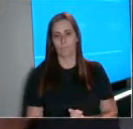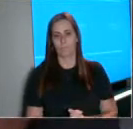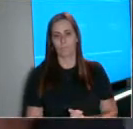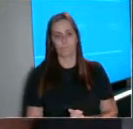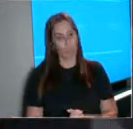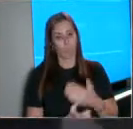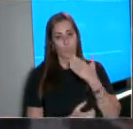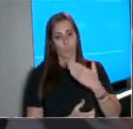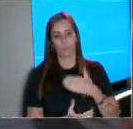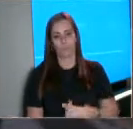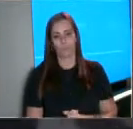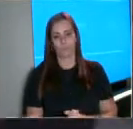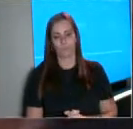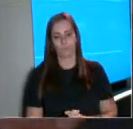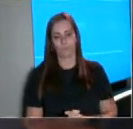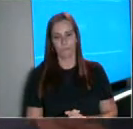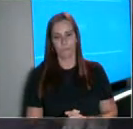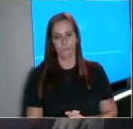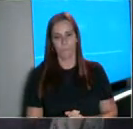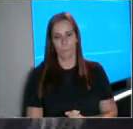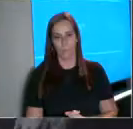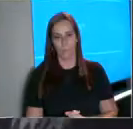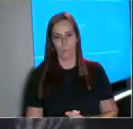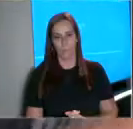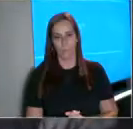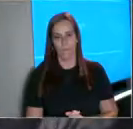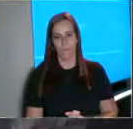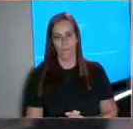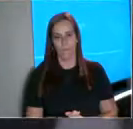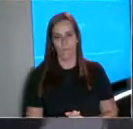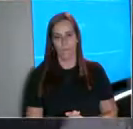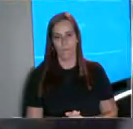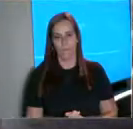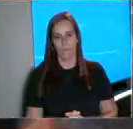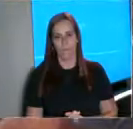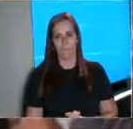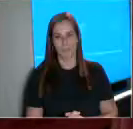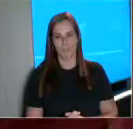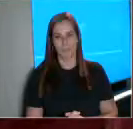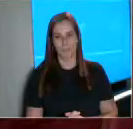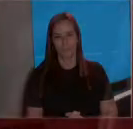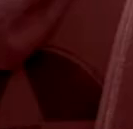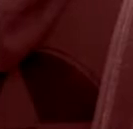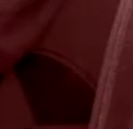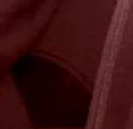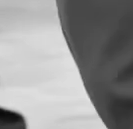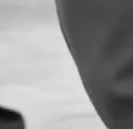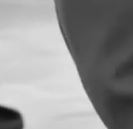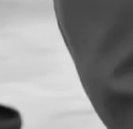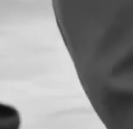תודה רבה, חבר'ה, אין עליכם. יהיה לך אחלה שלי. בהצלחה בשכבה. אני אומרים שיהיה לך אח שלי. יאללה, יאללה. יהיו חזקים.